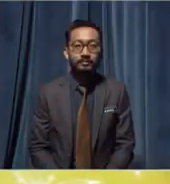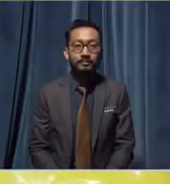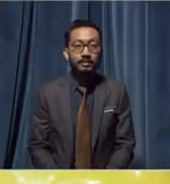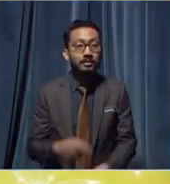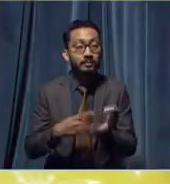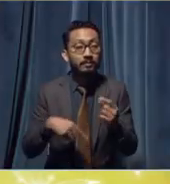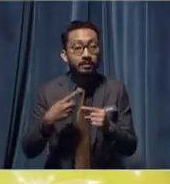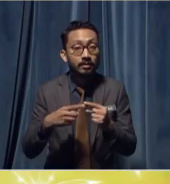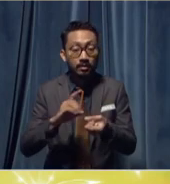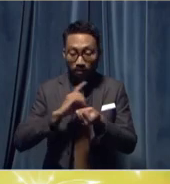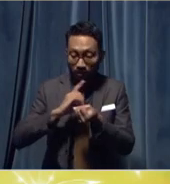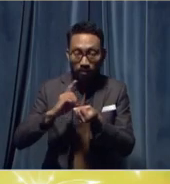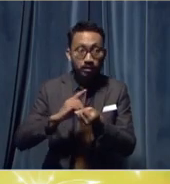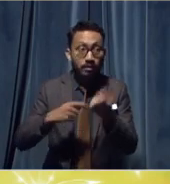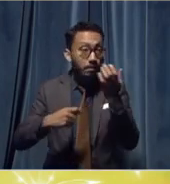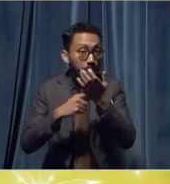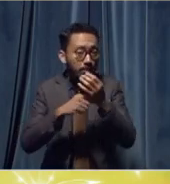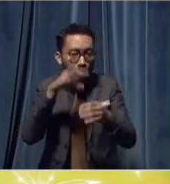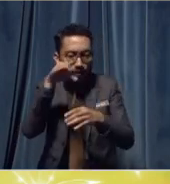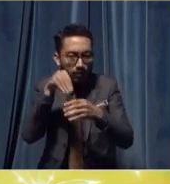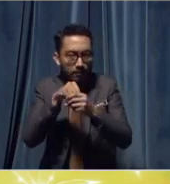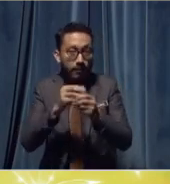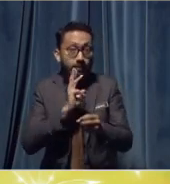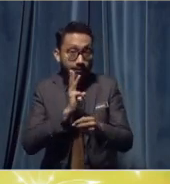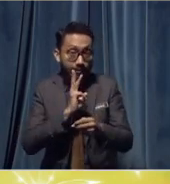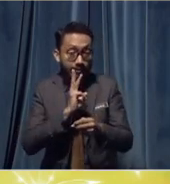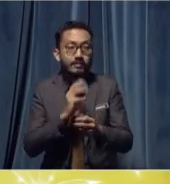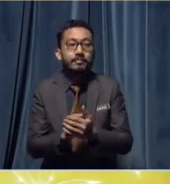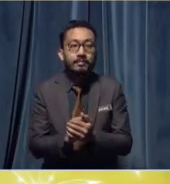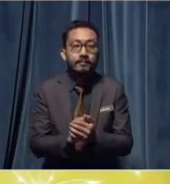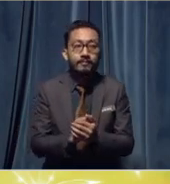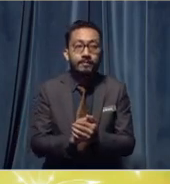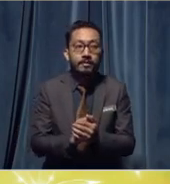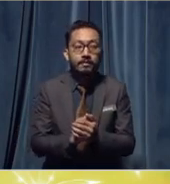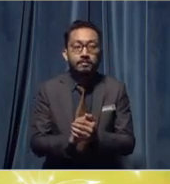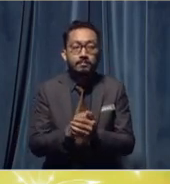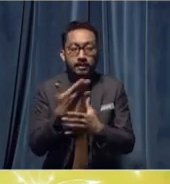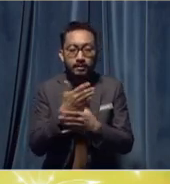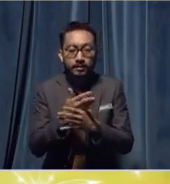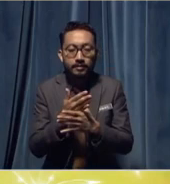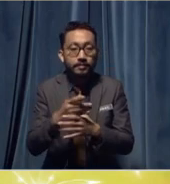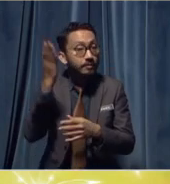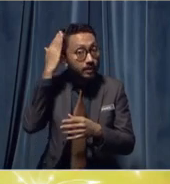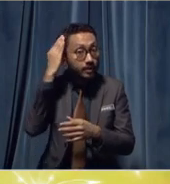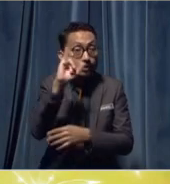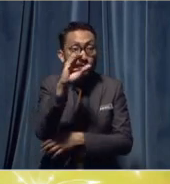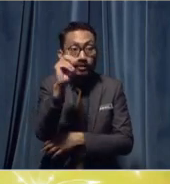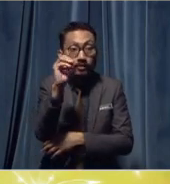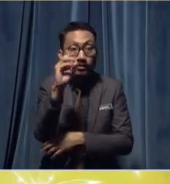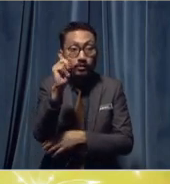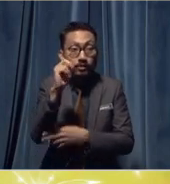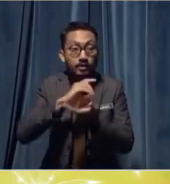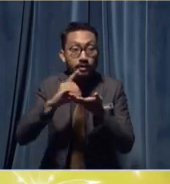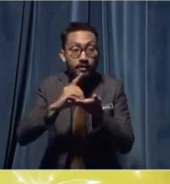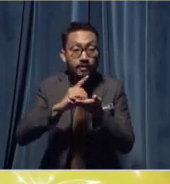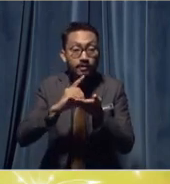Murid-murid, apabila deterjen ditambah ke dalam air, bahagian kepala ion deterjen